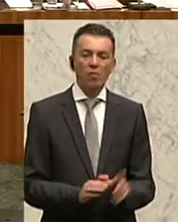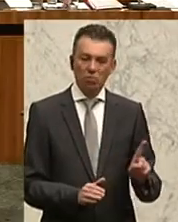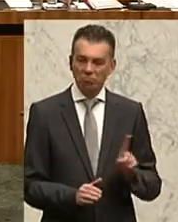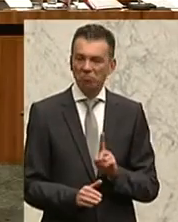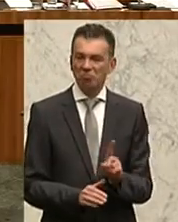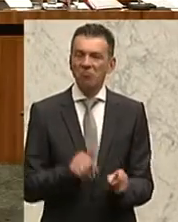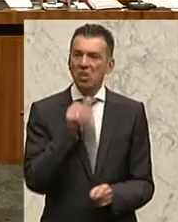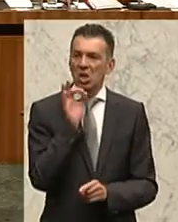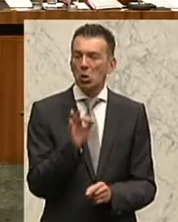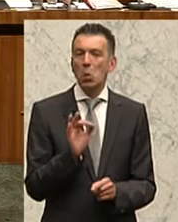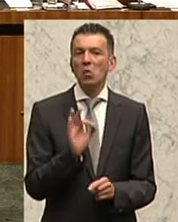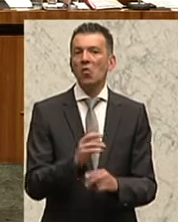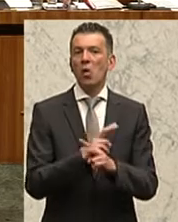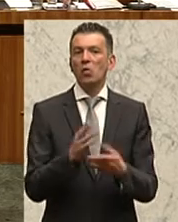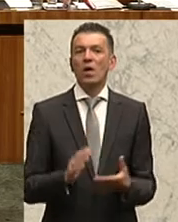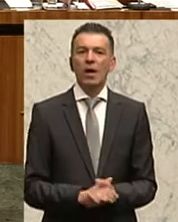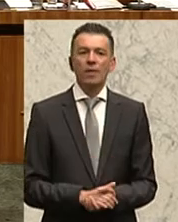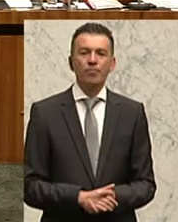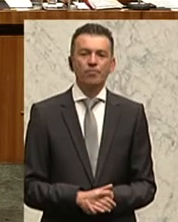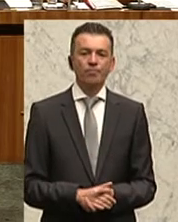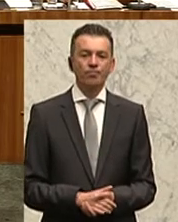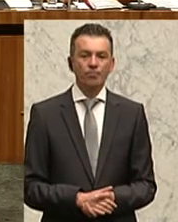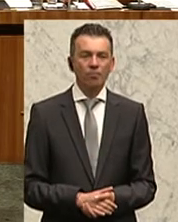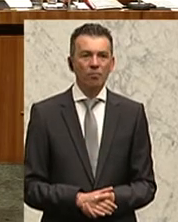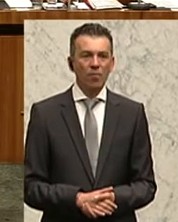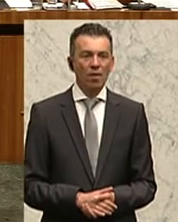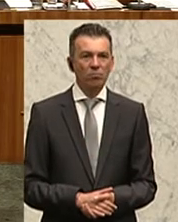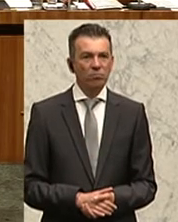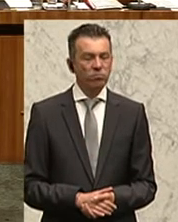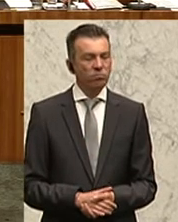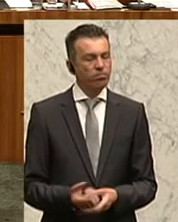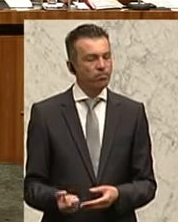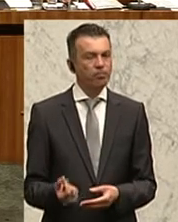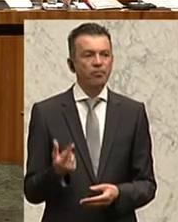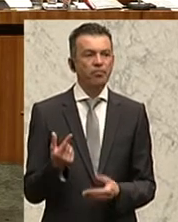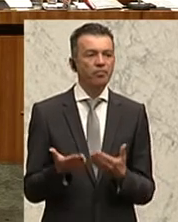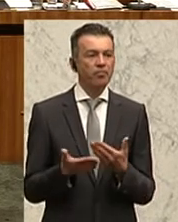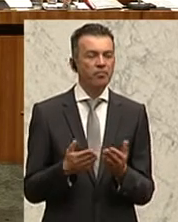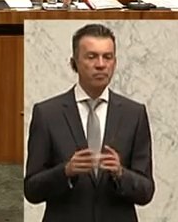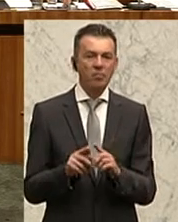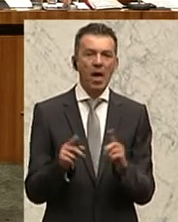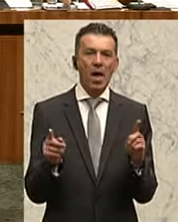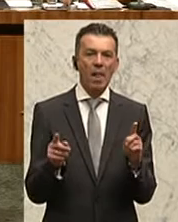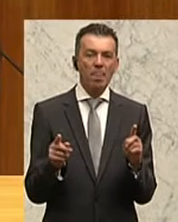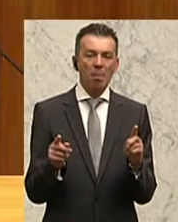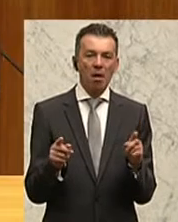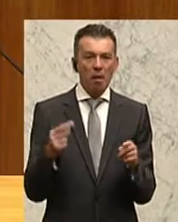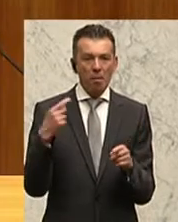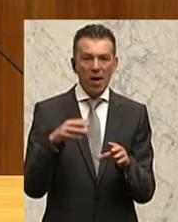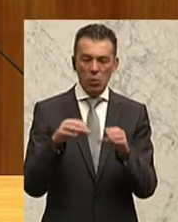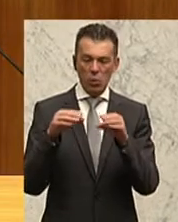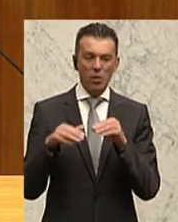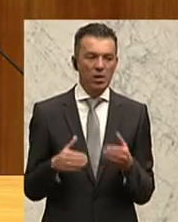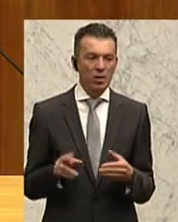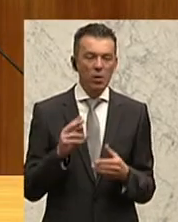für Österreich. Und der Gipfel ist wohl jetzt, wenn andere diese Position übernehmen, Gott sei Dank, die